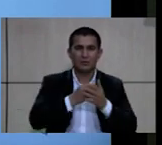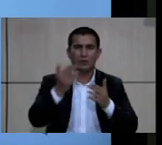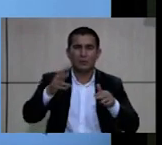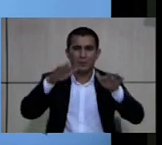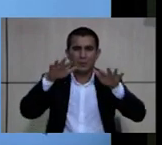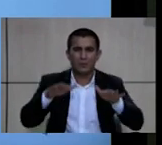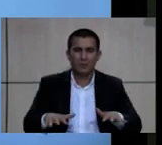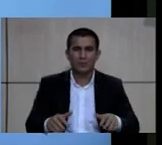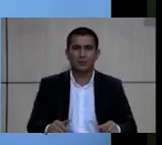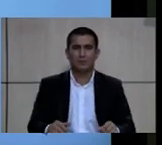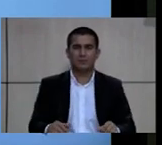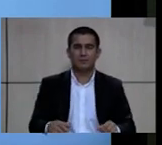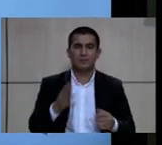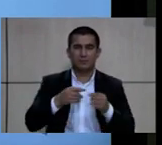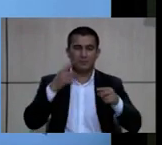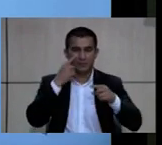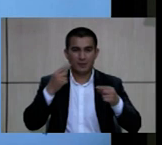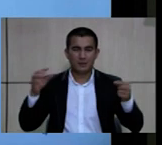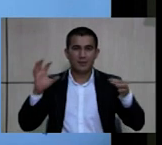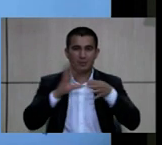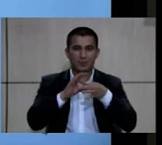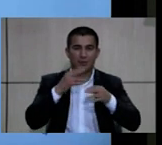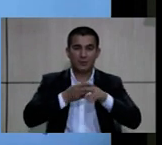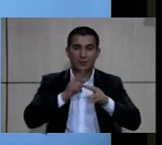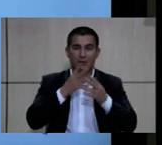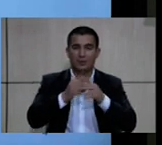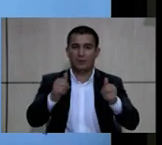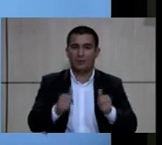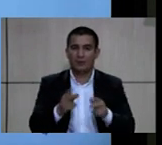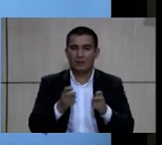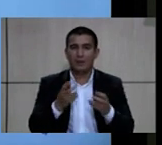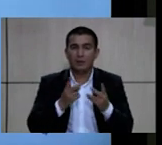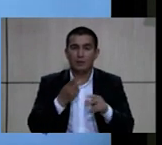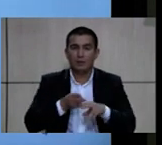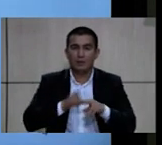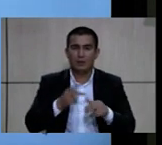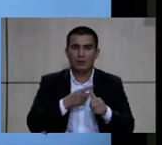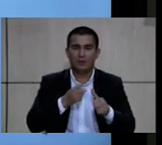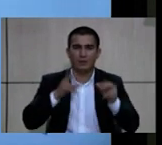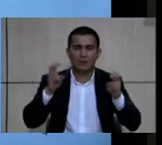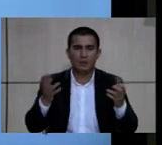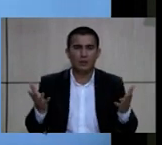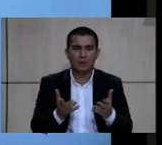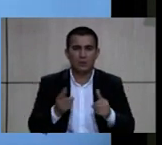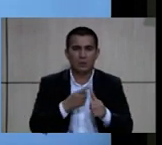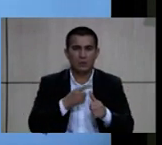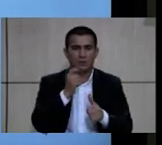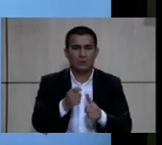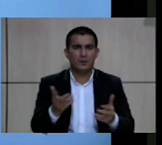nuqtalarining tutashishidan hosil bo'lgan shakl qanday nomlanadi?